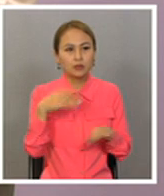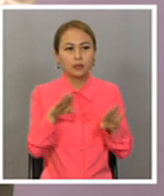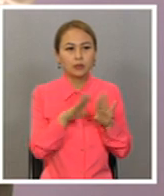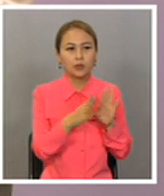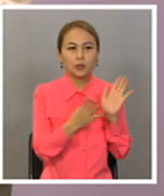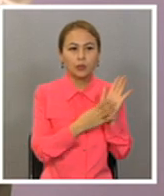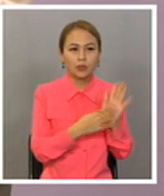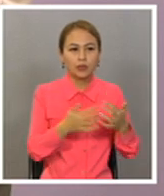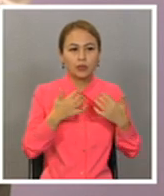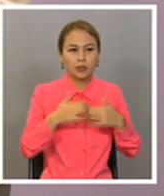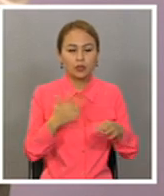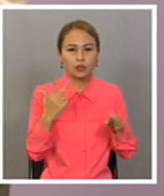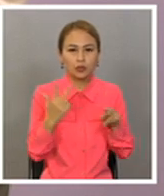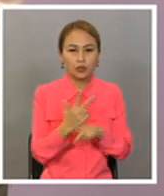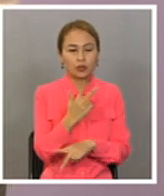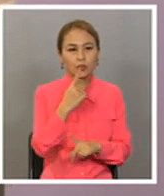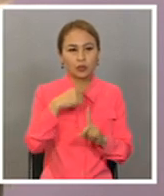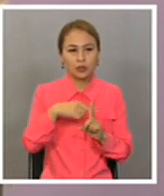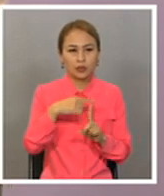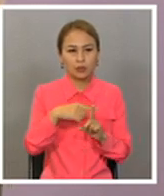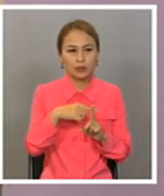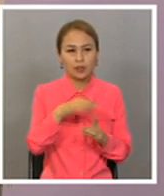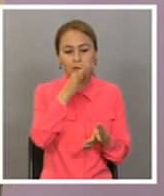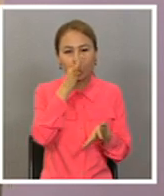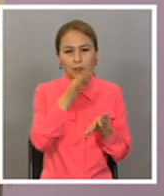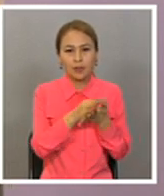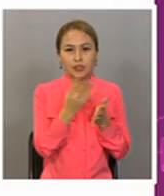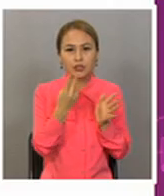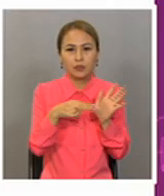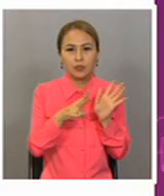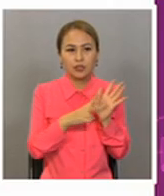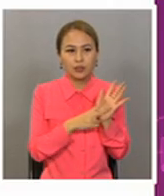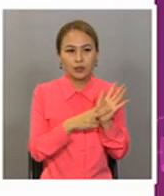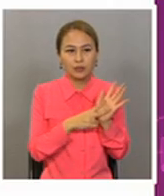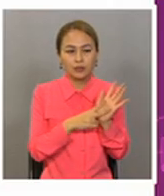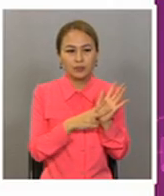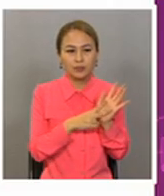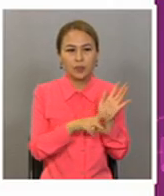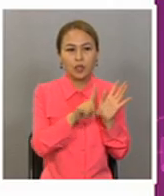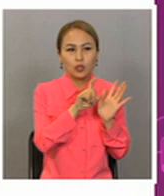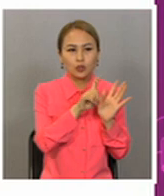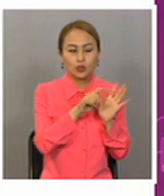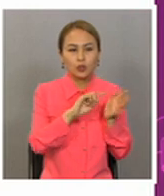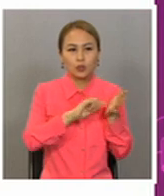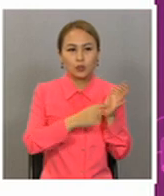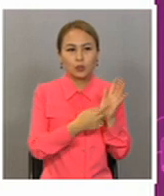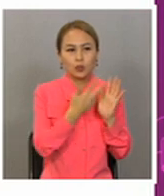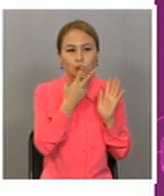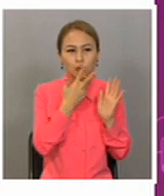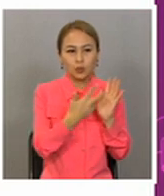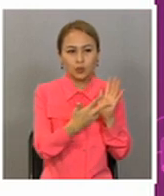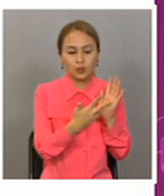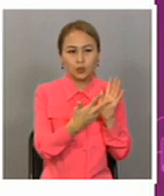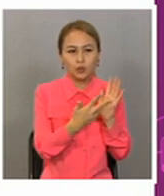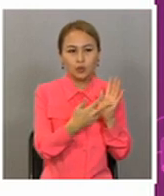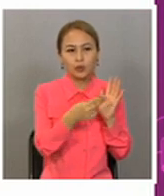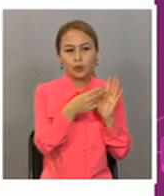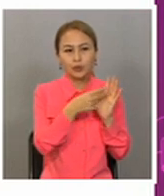санын 3 рет қосамыз. Мәні 27-ге тең. 100 және 3 сандарының